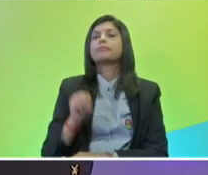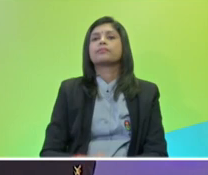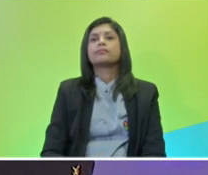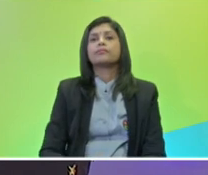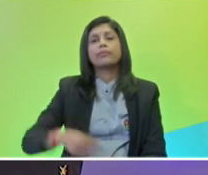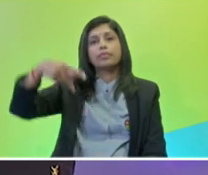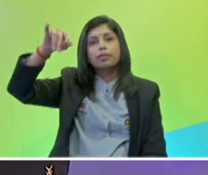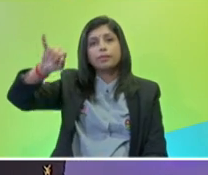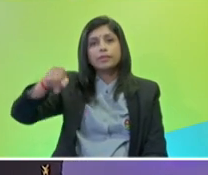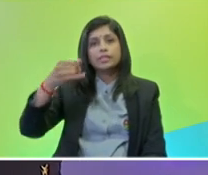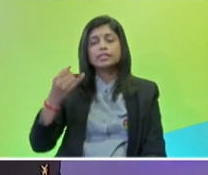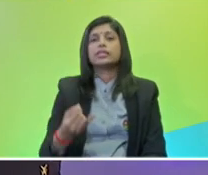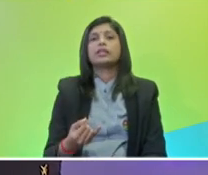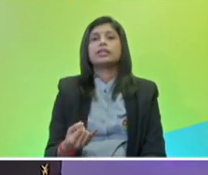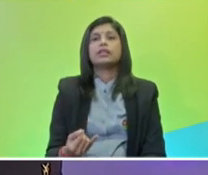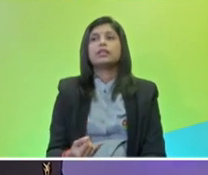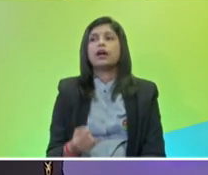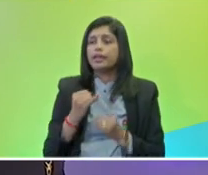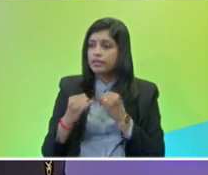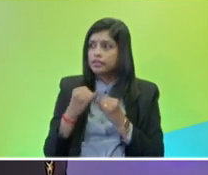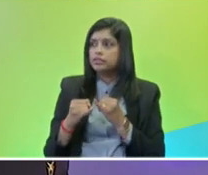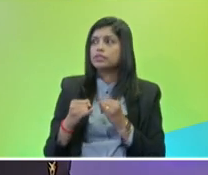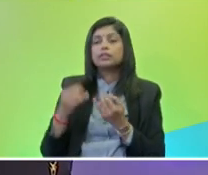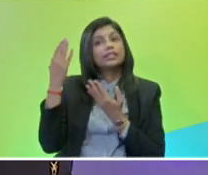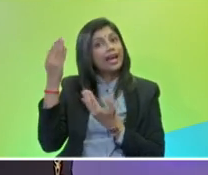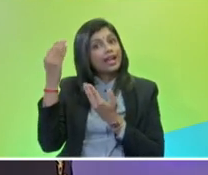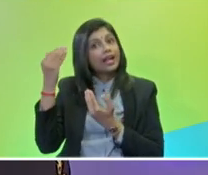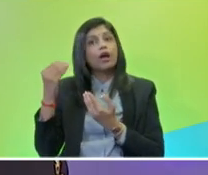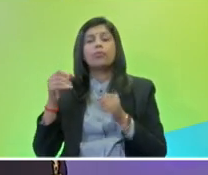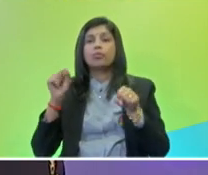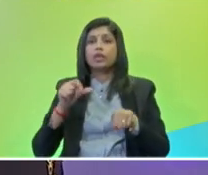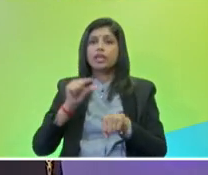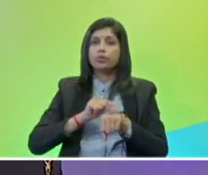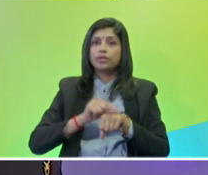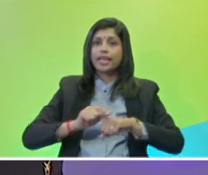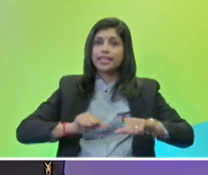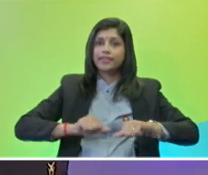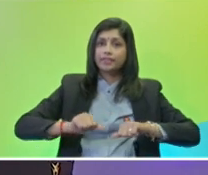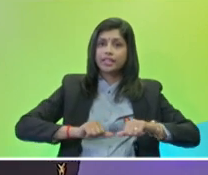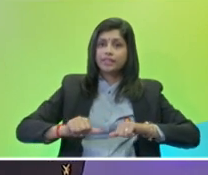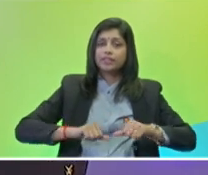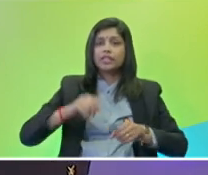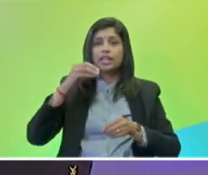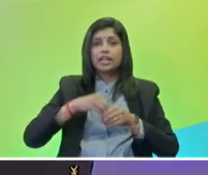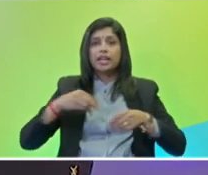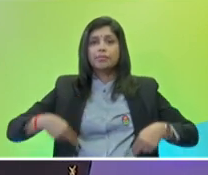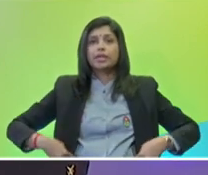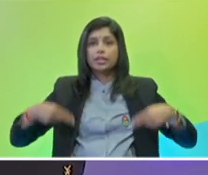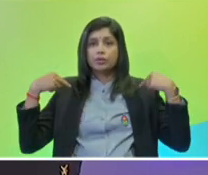di akhirnya kita berharap murid boleh menggunakan ini untuk mereka